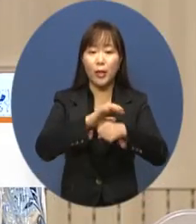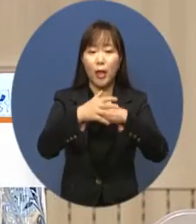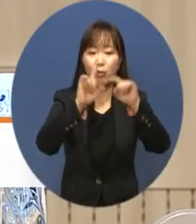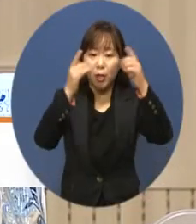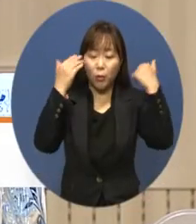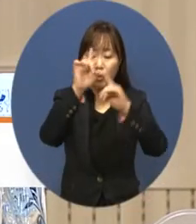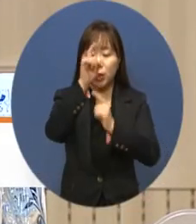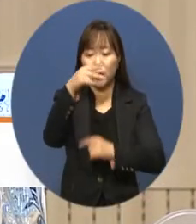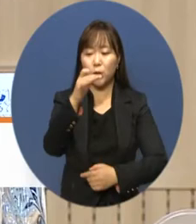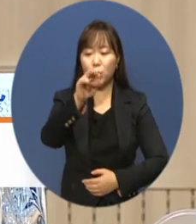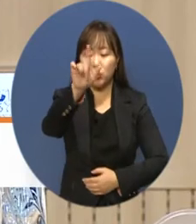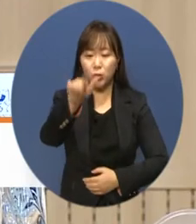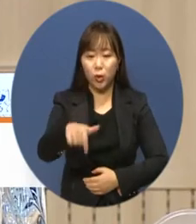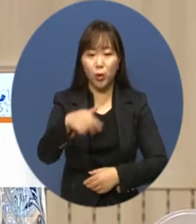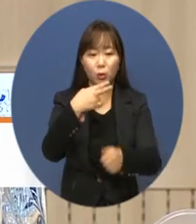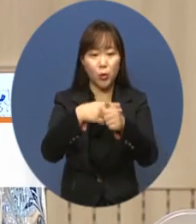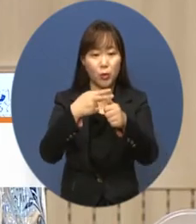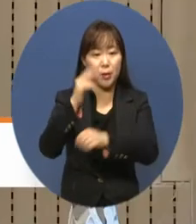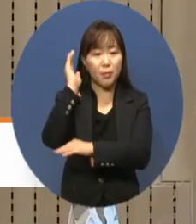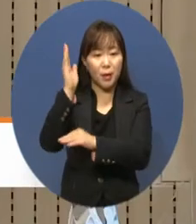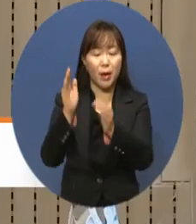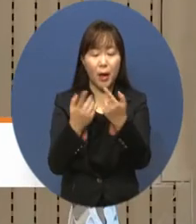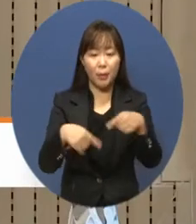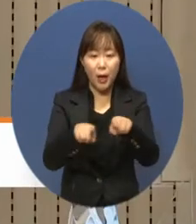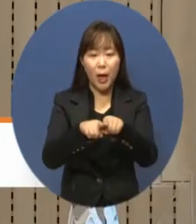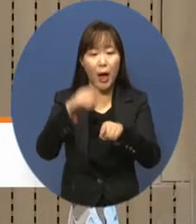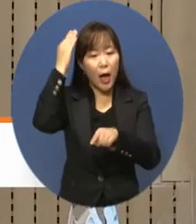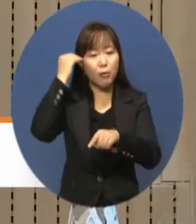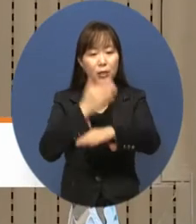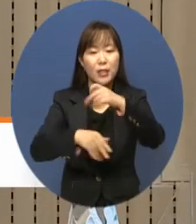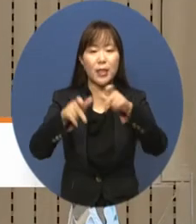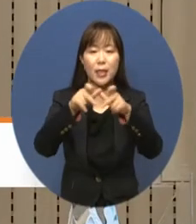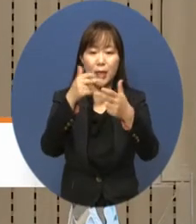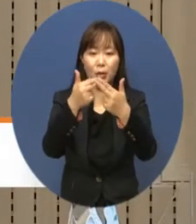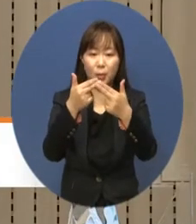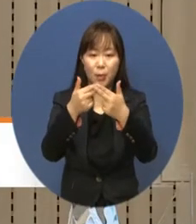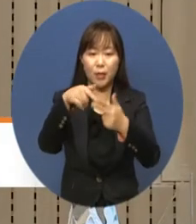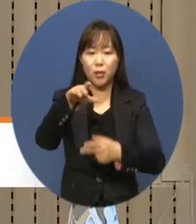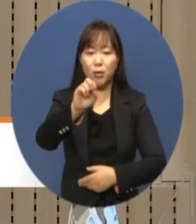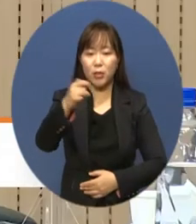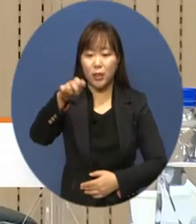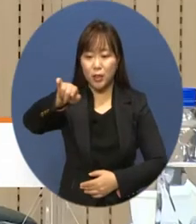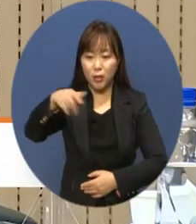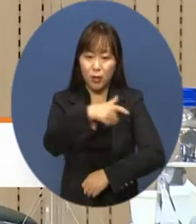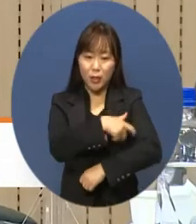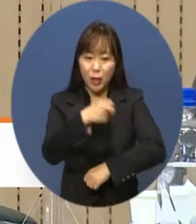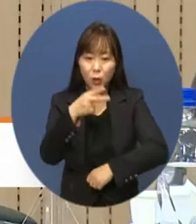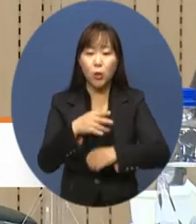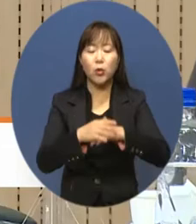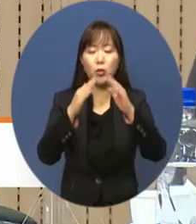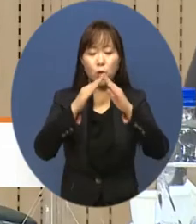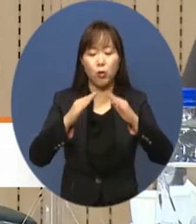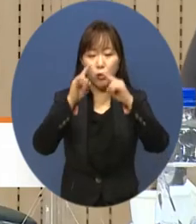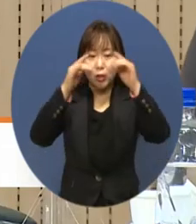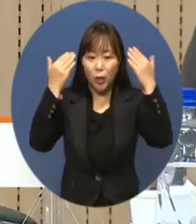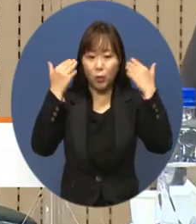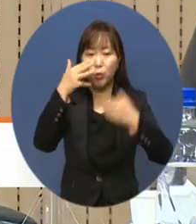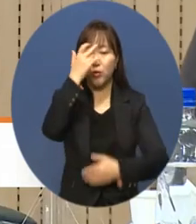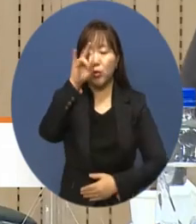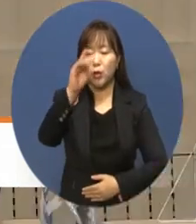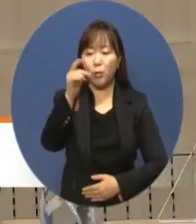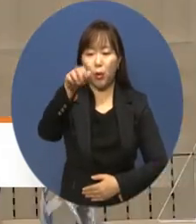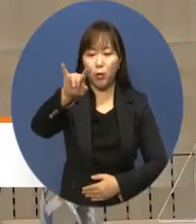이동석 교수의 발제를 시작으로 한국지체장애인협회 정희철 이사 전주대학교 최 복 천